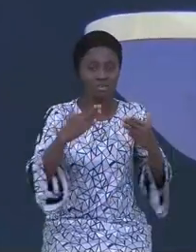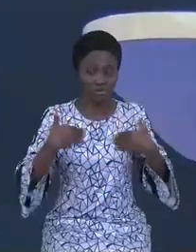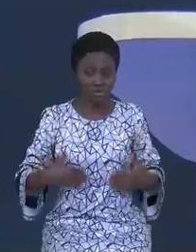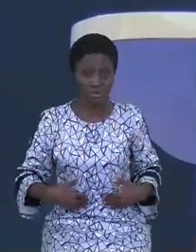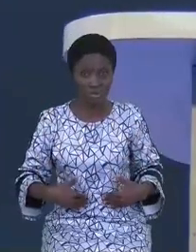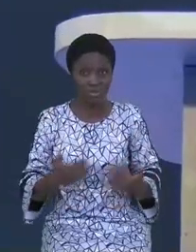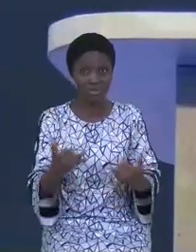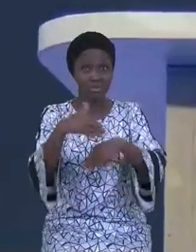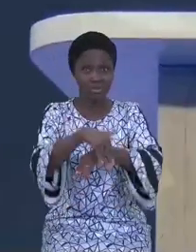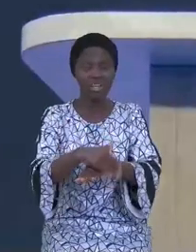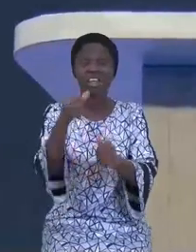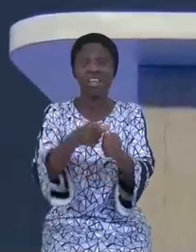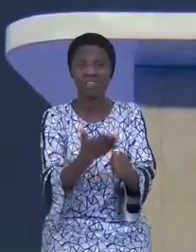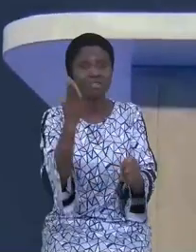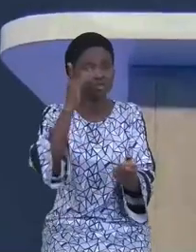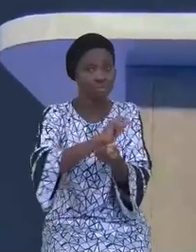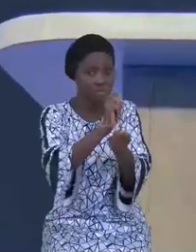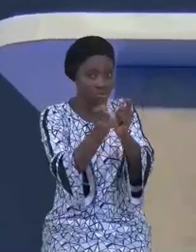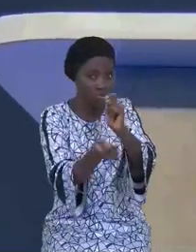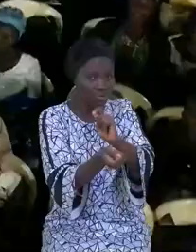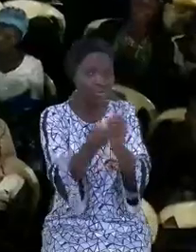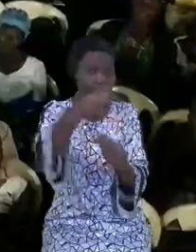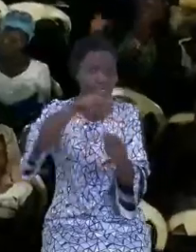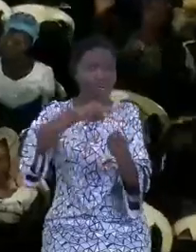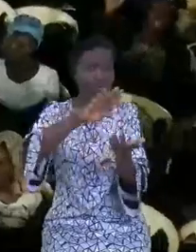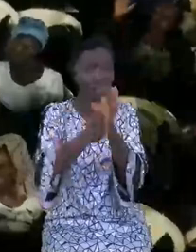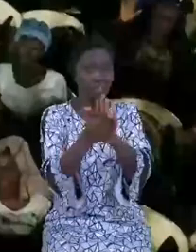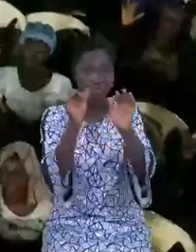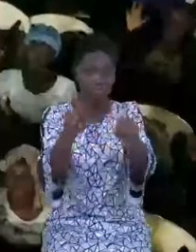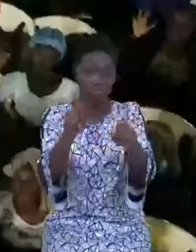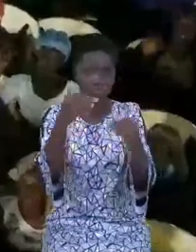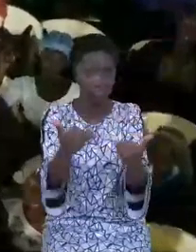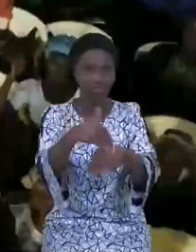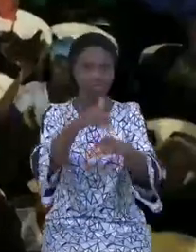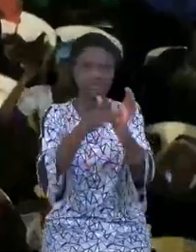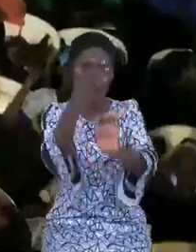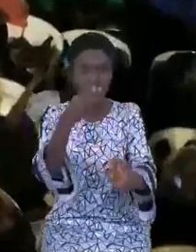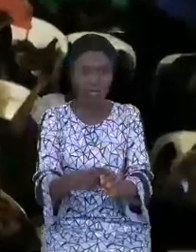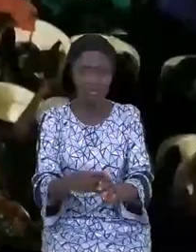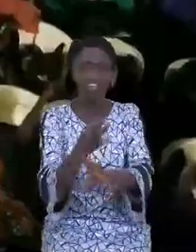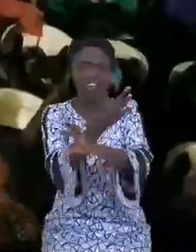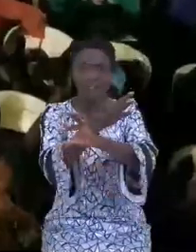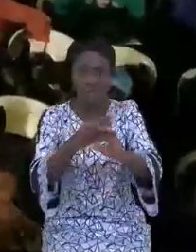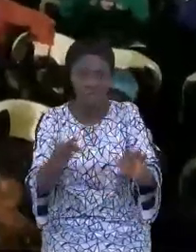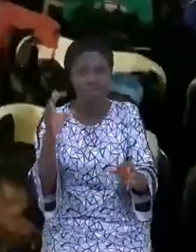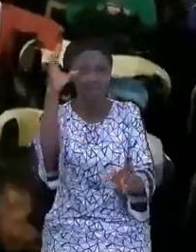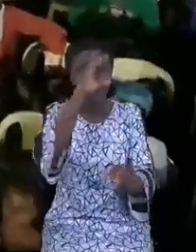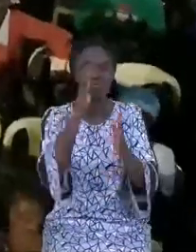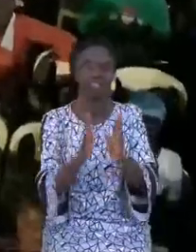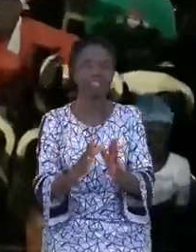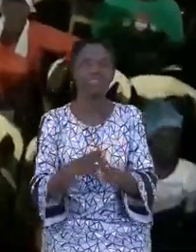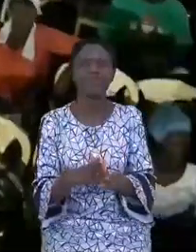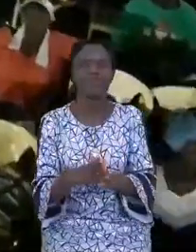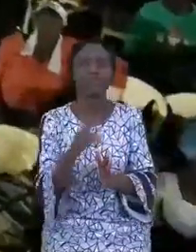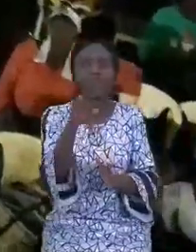être transformé. Tout est possible au nom de Jésus. La liberté. Pour ceux qui cherchent